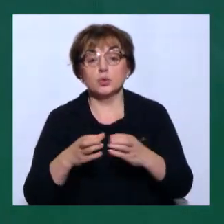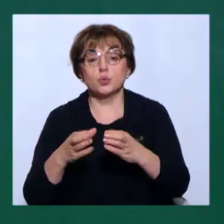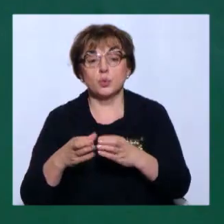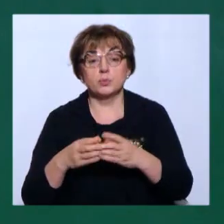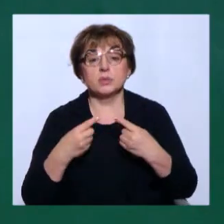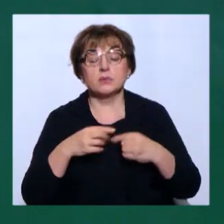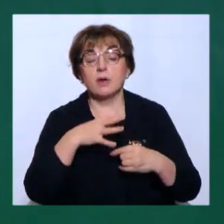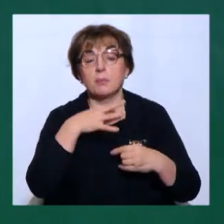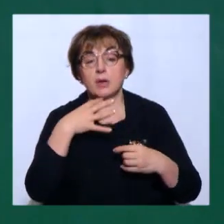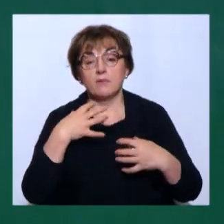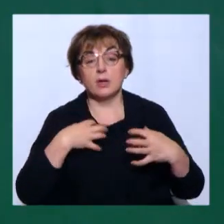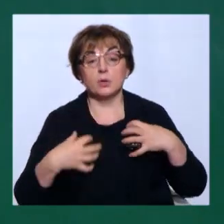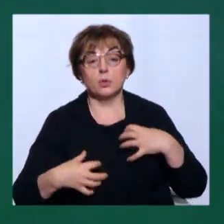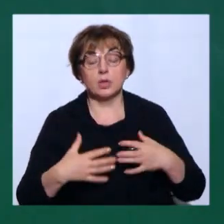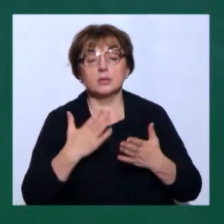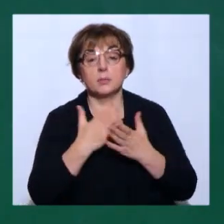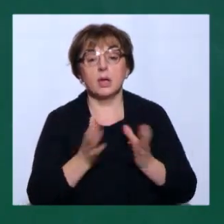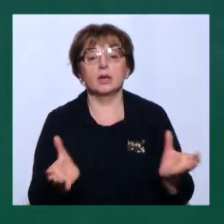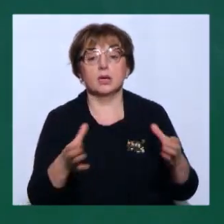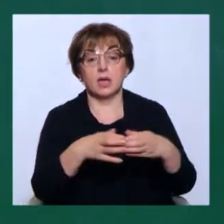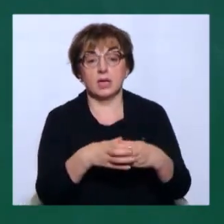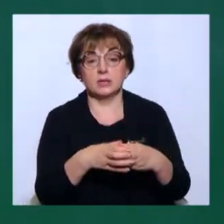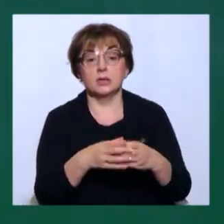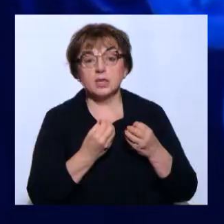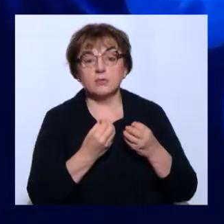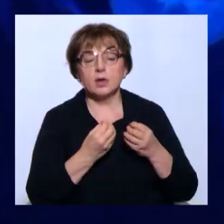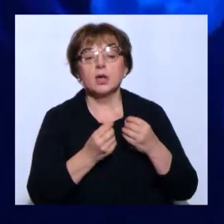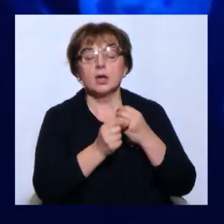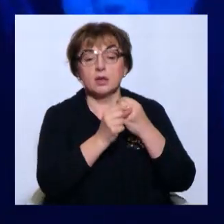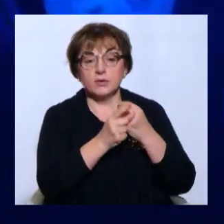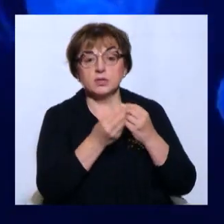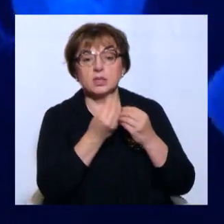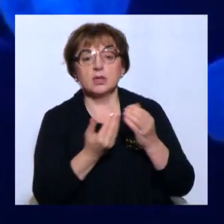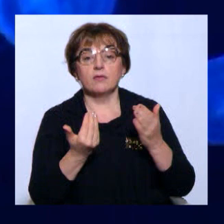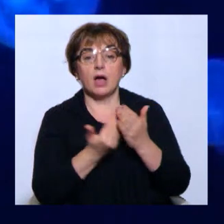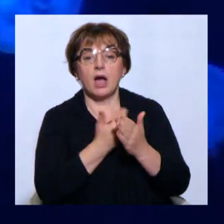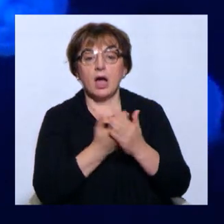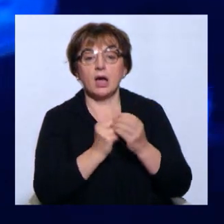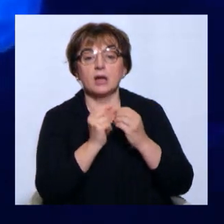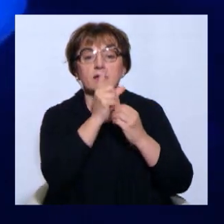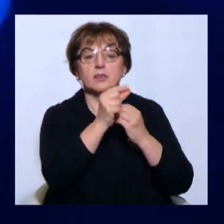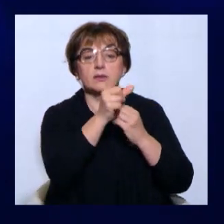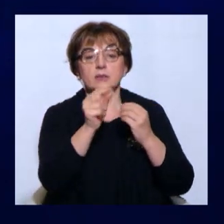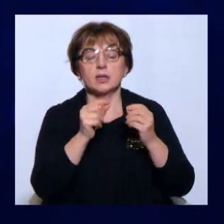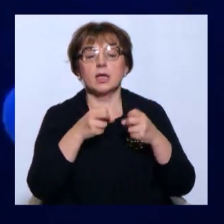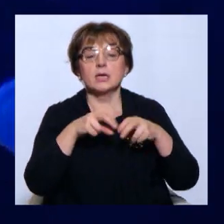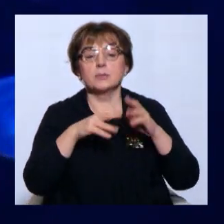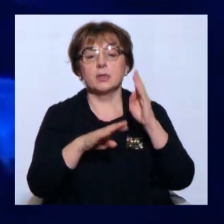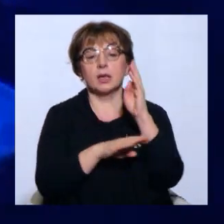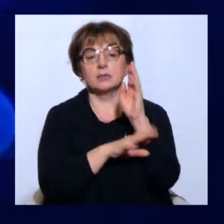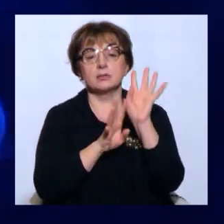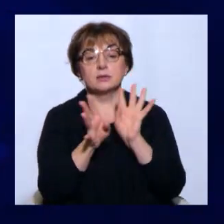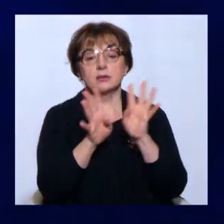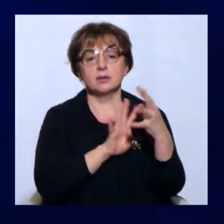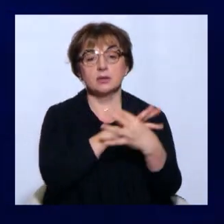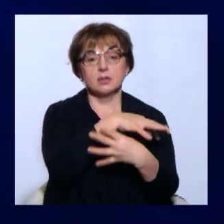სხვა მრავალი ორგანიზმებია გაერთიანებული. ერთ-ერთი ასეთი ორგანიზმი არის მედუზები.